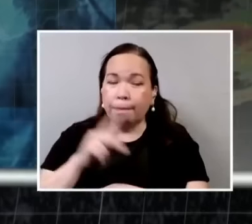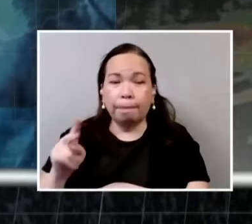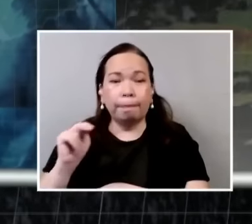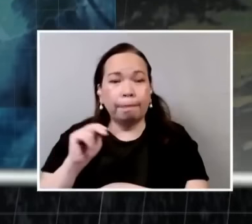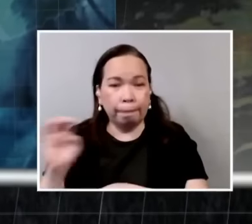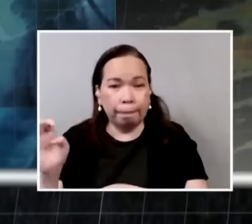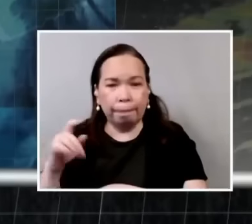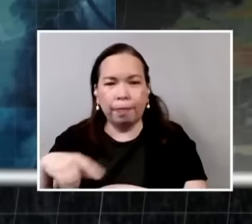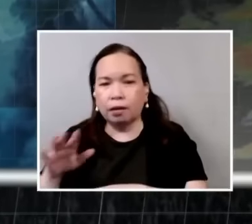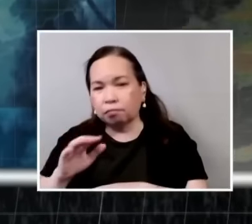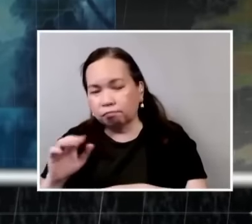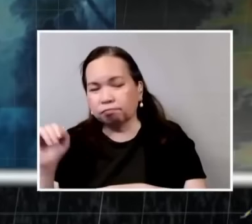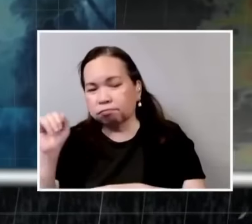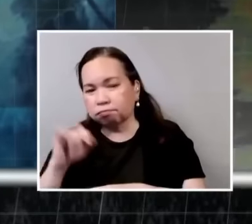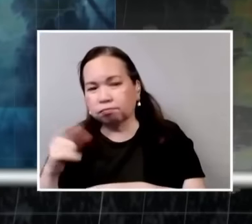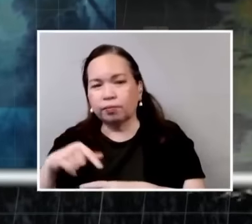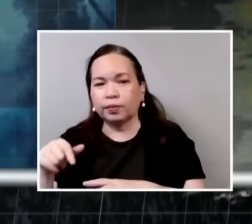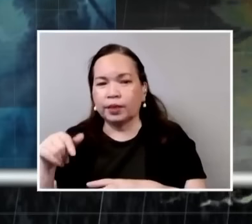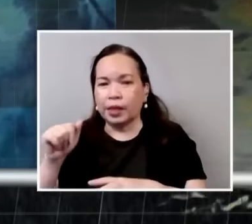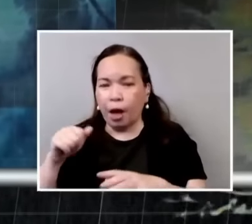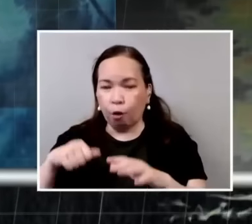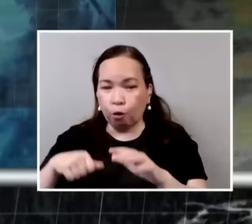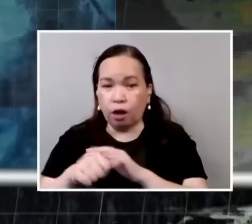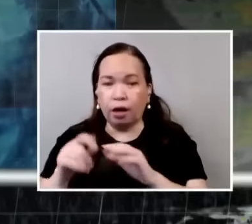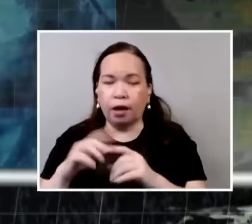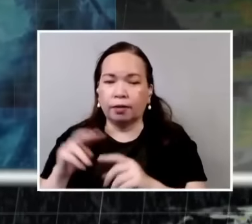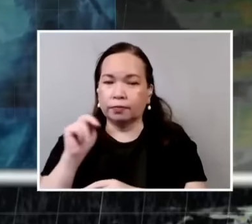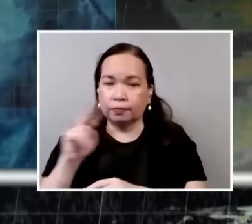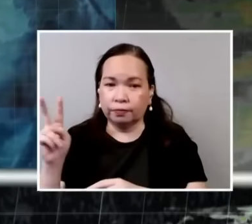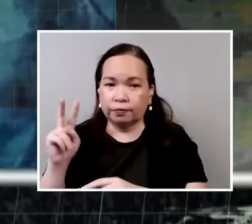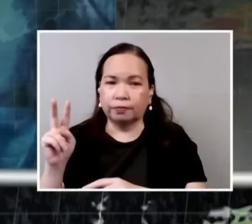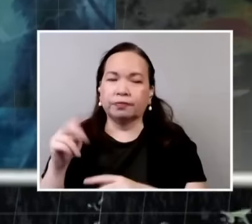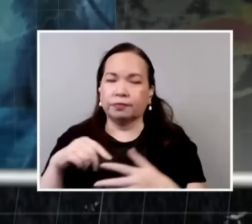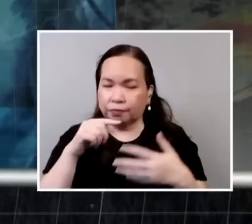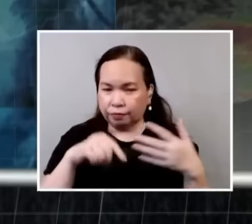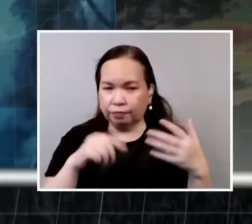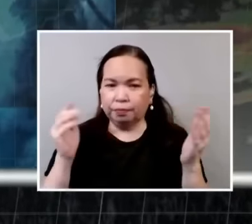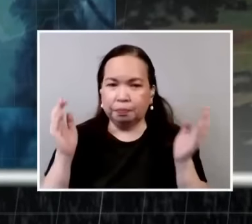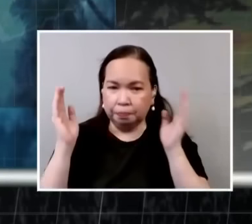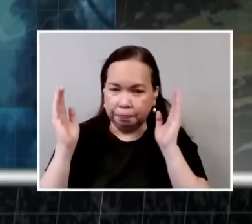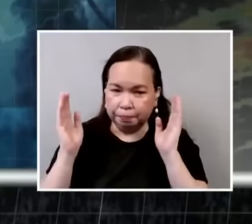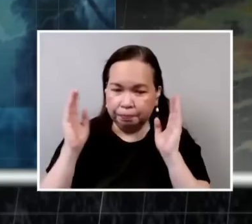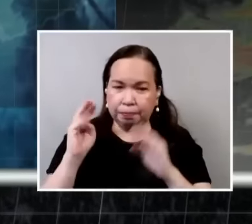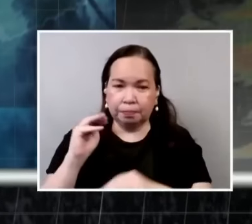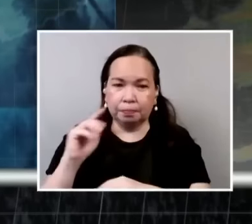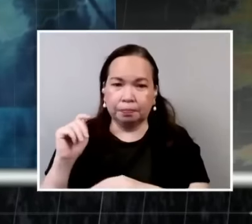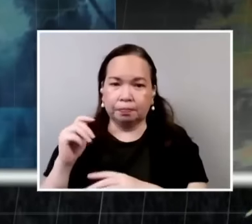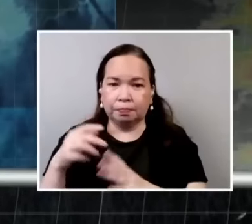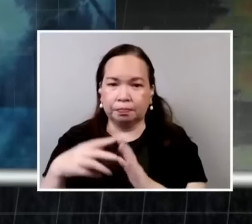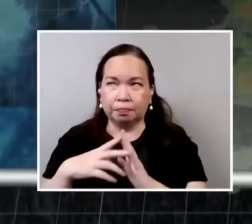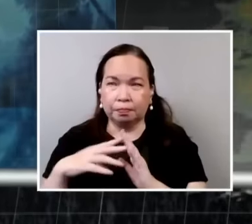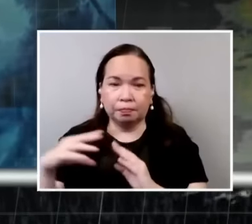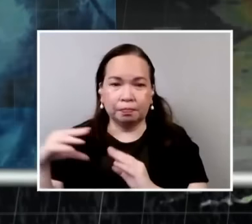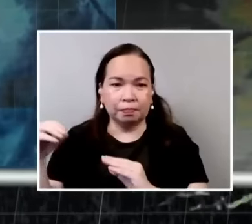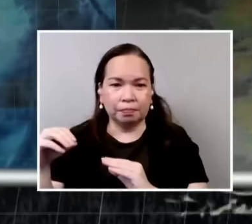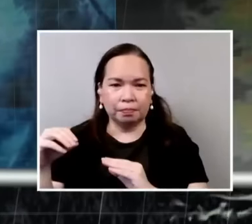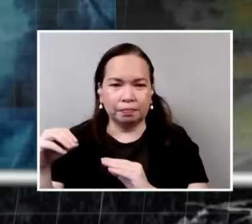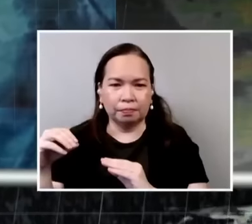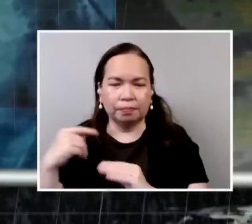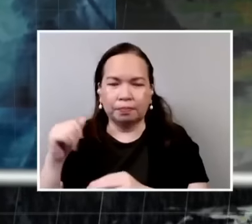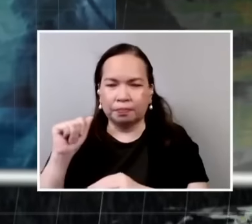lalabing bahagi ng Aurora, Nueva Vizcaya at Ifugao, maging dyan po sa Benguet, ibang bahagi ng Mountain Province, ibang bahagi ng